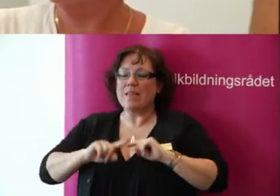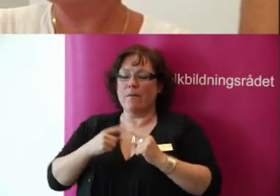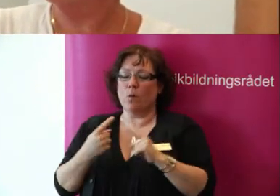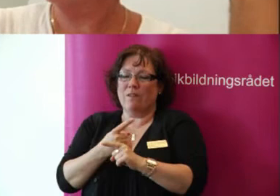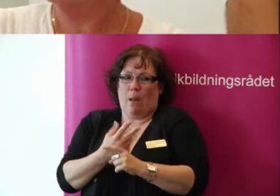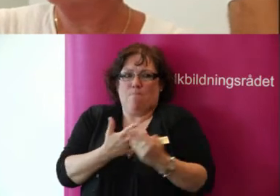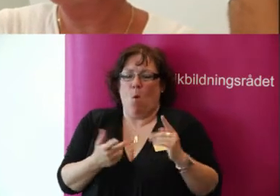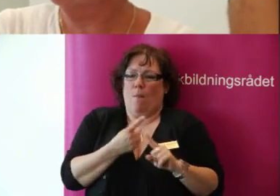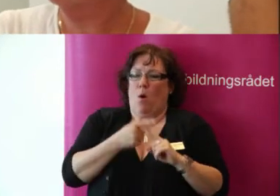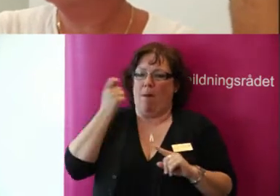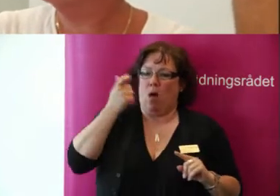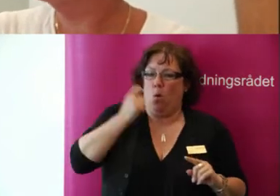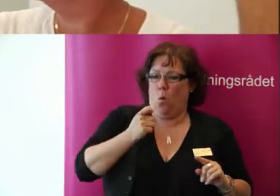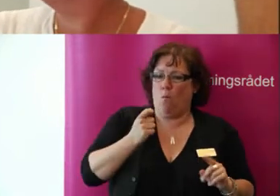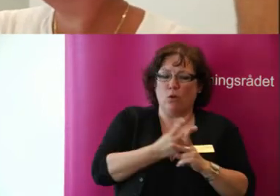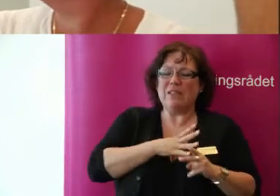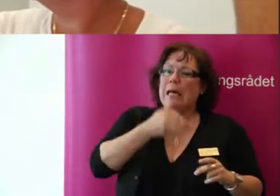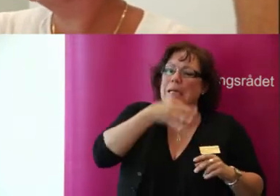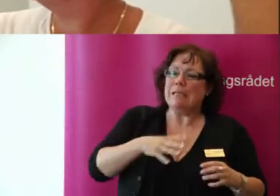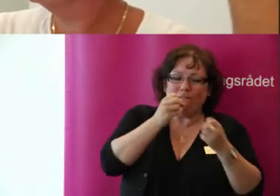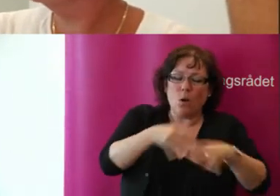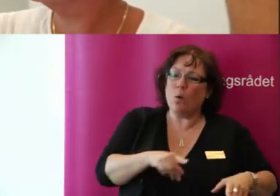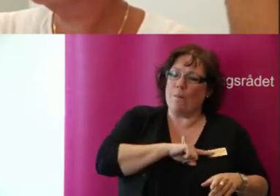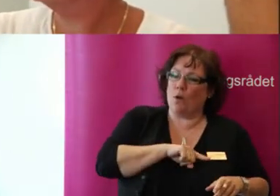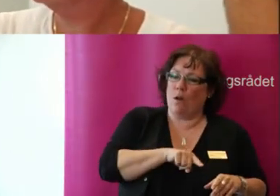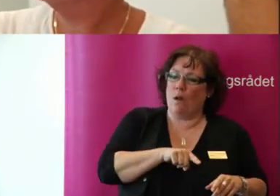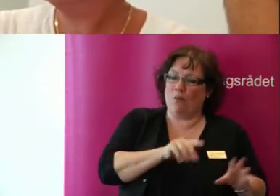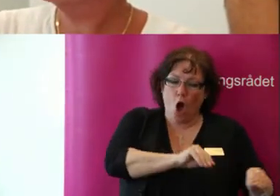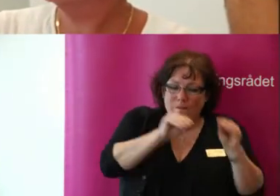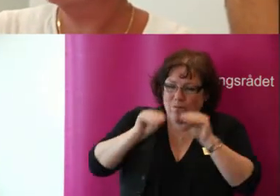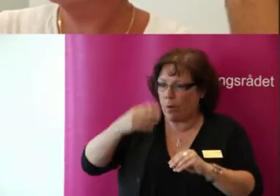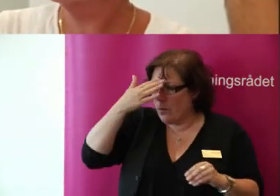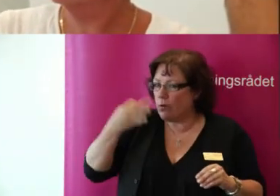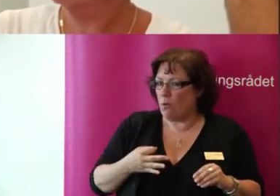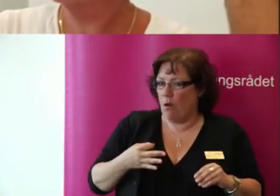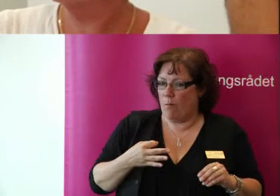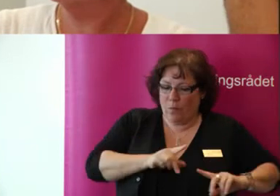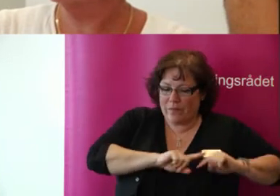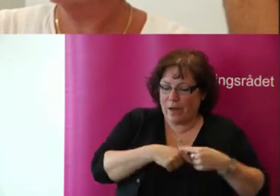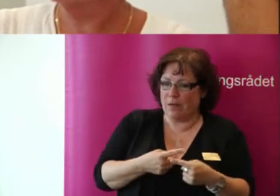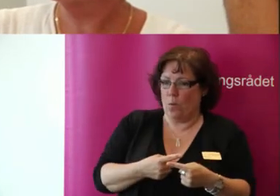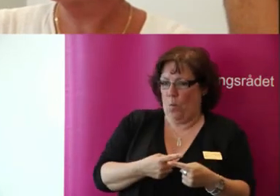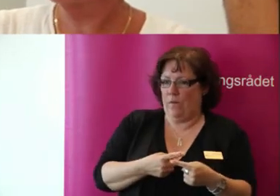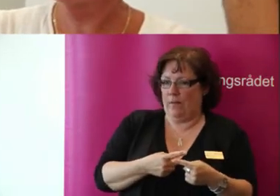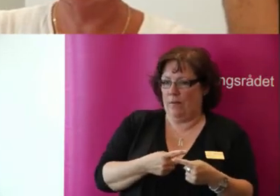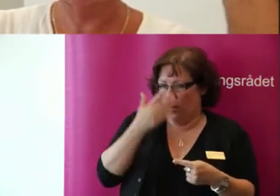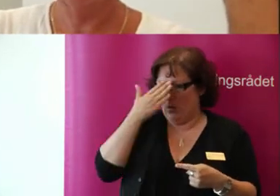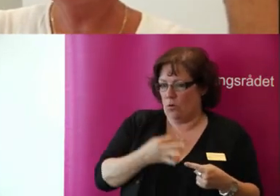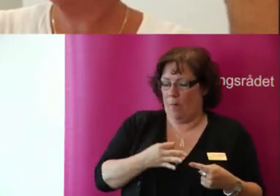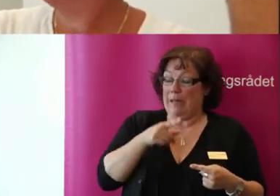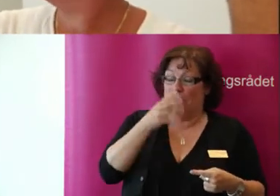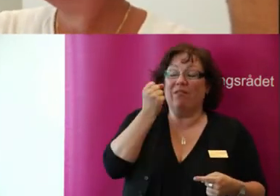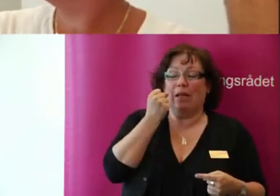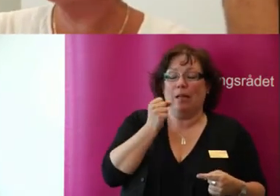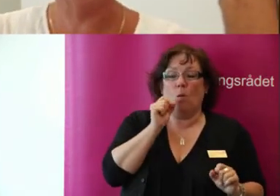och det finns en risk att man tappar en del av den där berättandet och överförandet av den traditionsbundna kunskapen. Så att det är en viktig